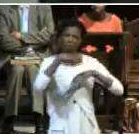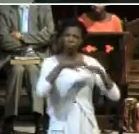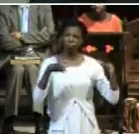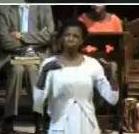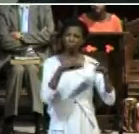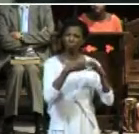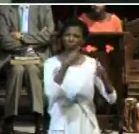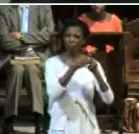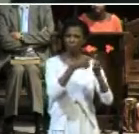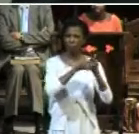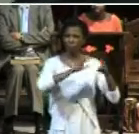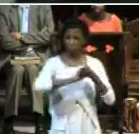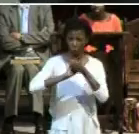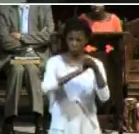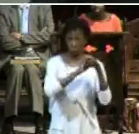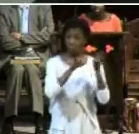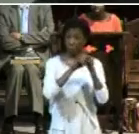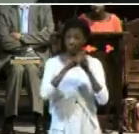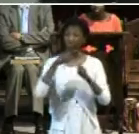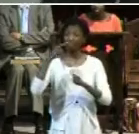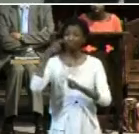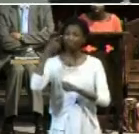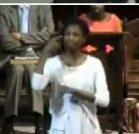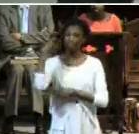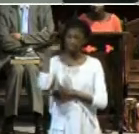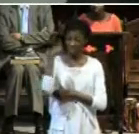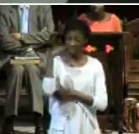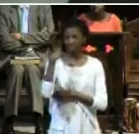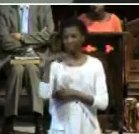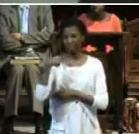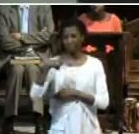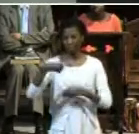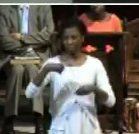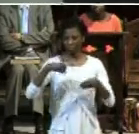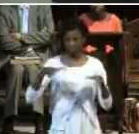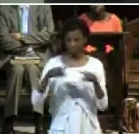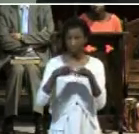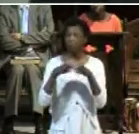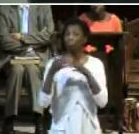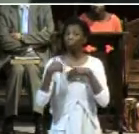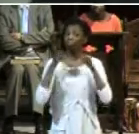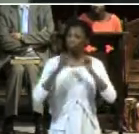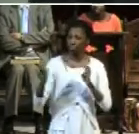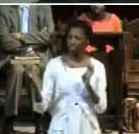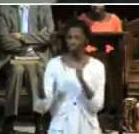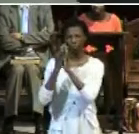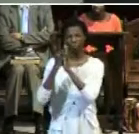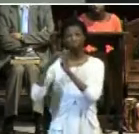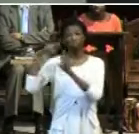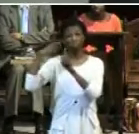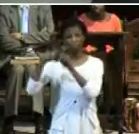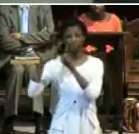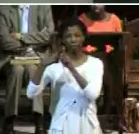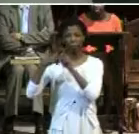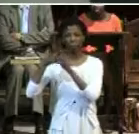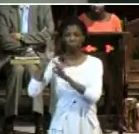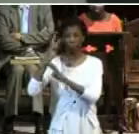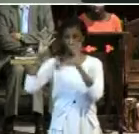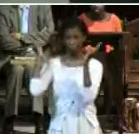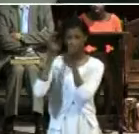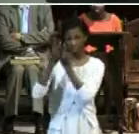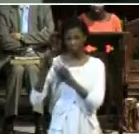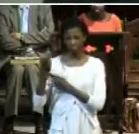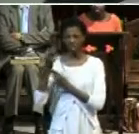d'union, ainsi que le président de notre division, de rencontrer notre frère Ted Wilson, qui est venu nous rencontrer, nous